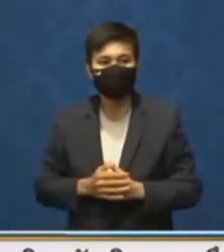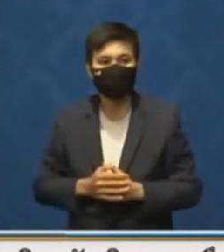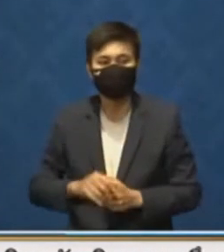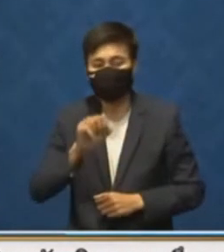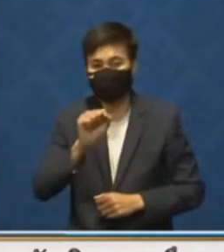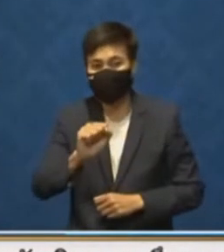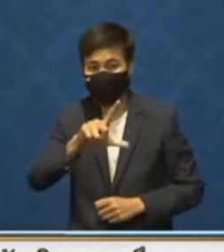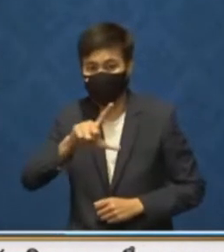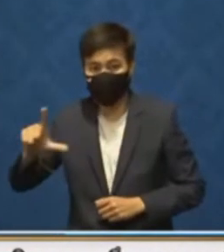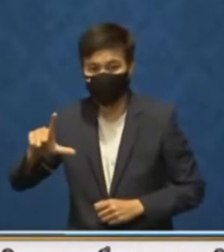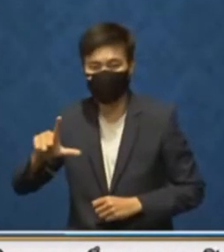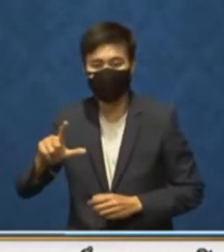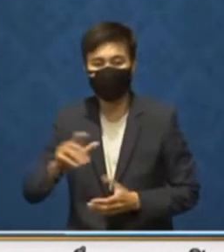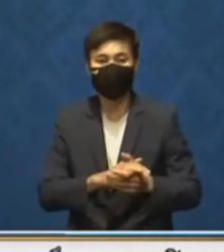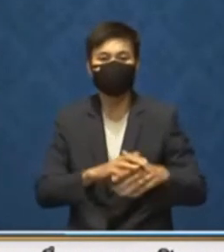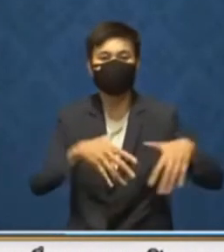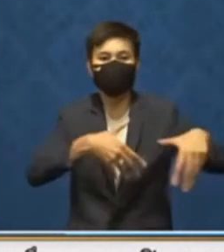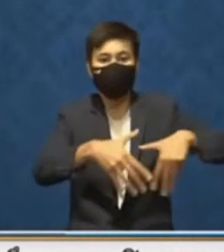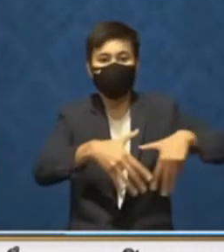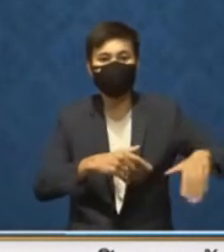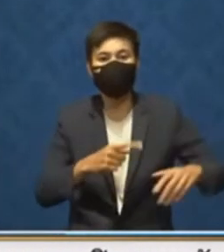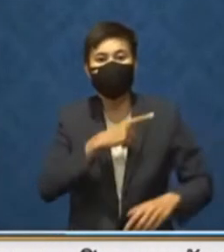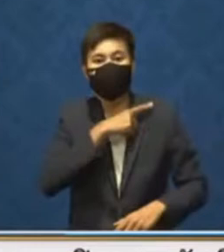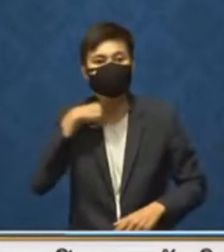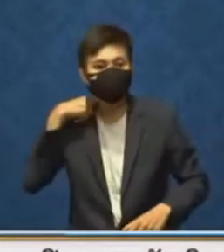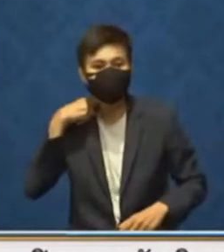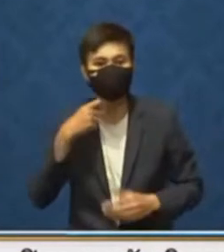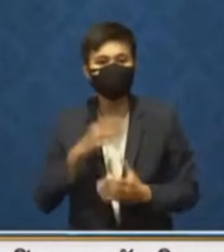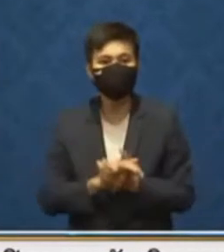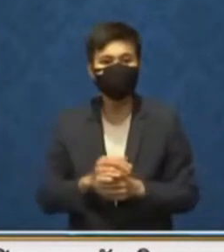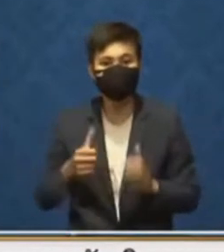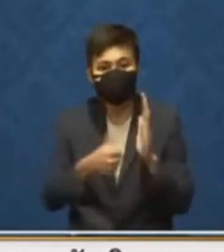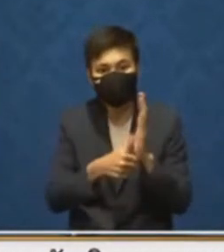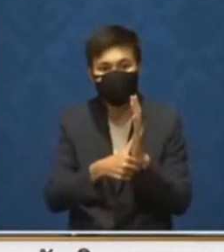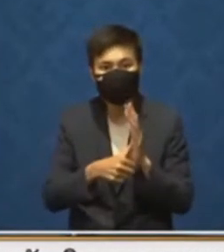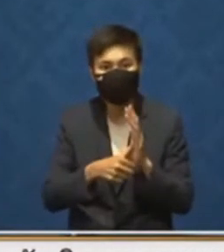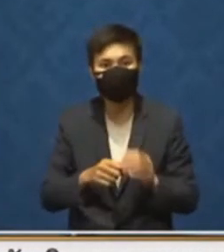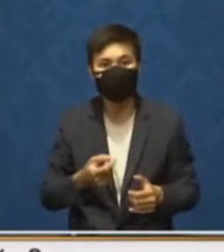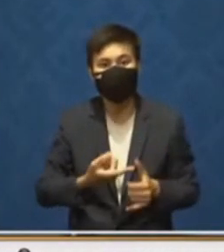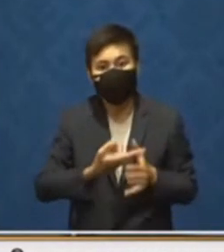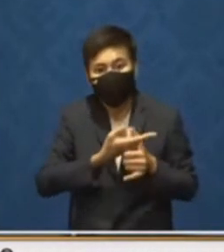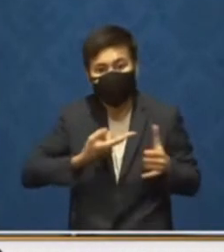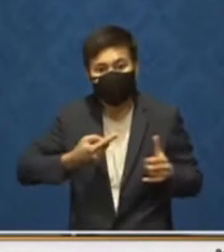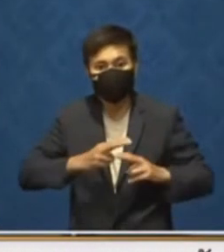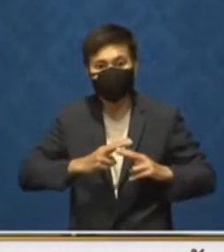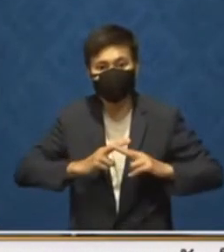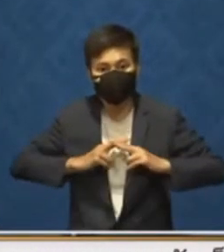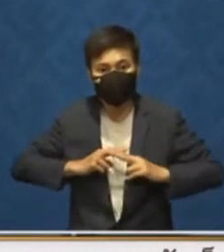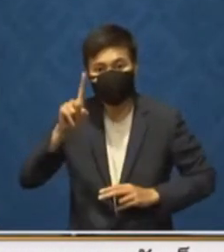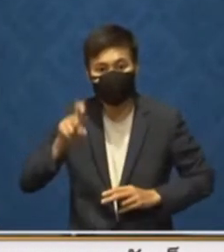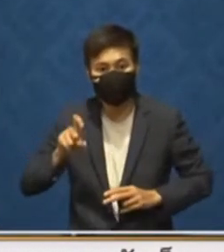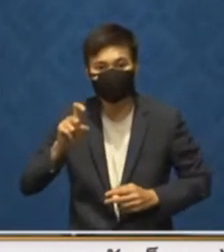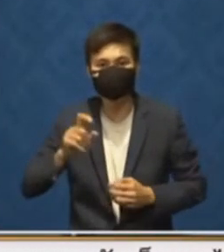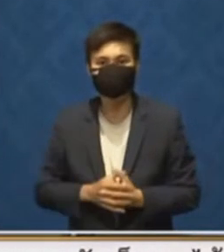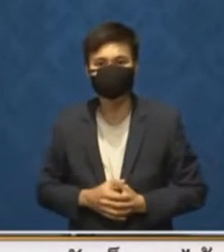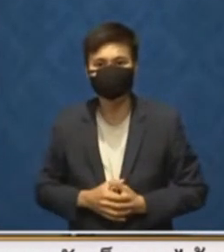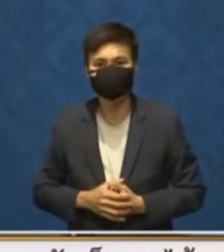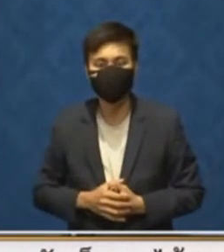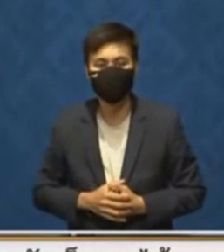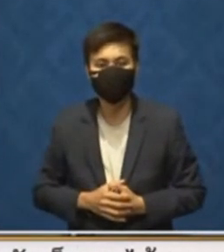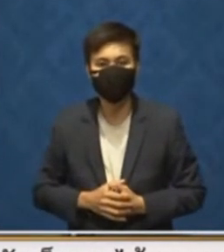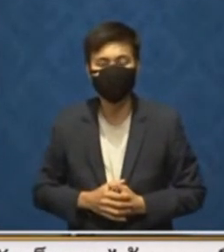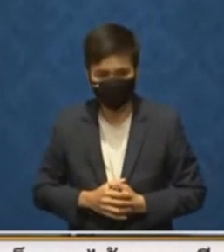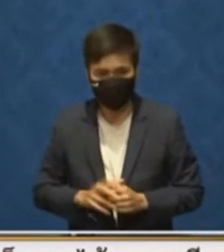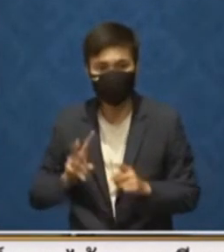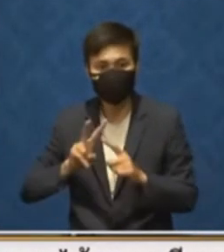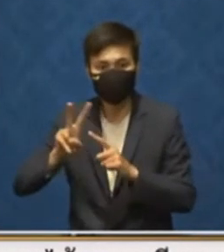ชาวบ้านขาดทุนบัตรโปกเป็นหนี้ท่วมฆ่าตัวตายแต่ลงกันรวยรวยรวยชดเชยอันที่